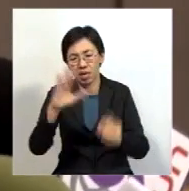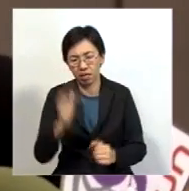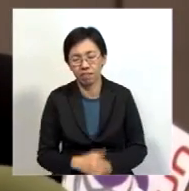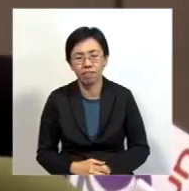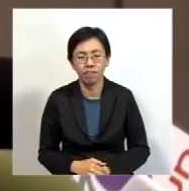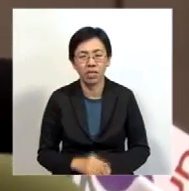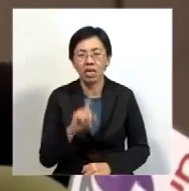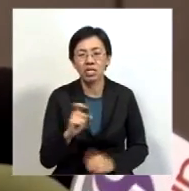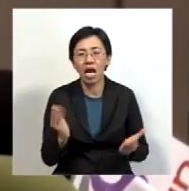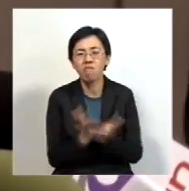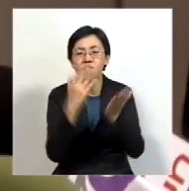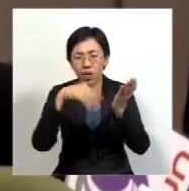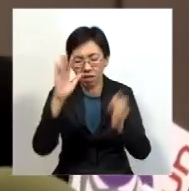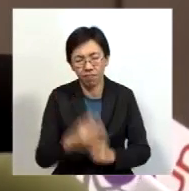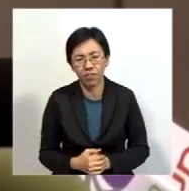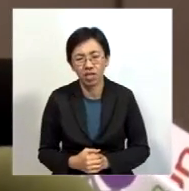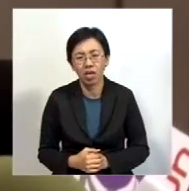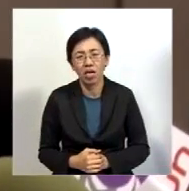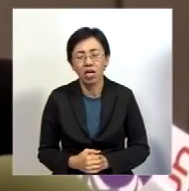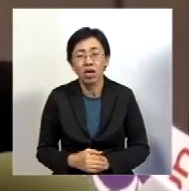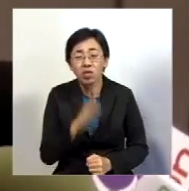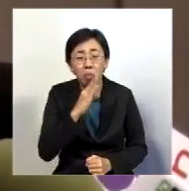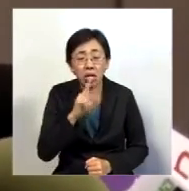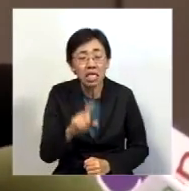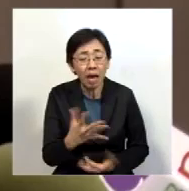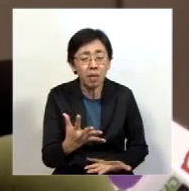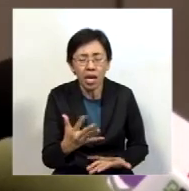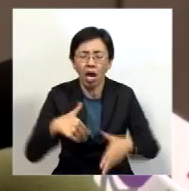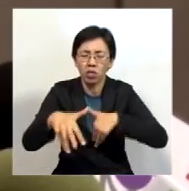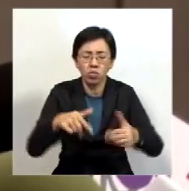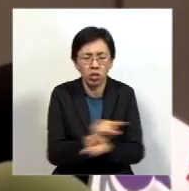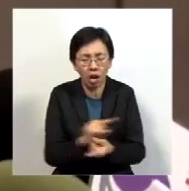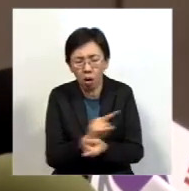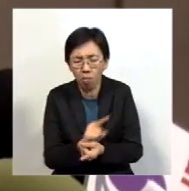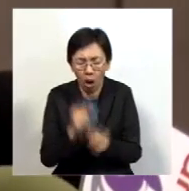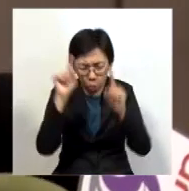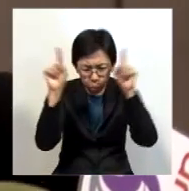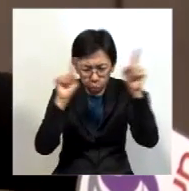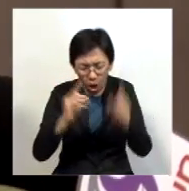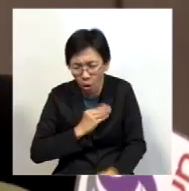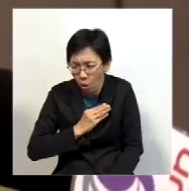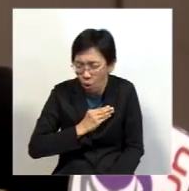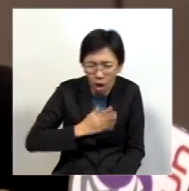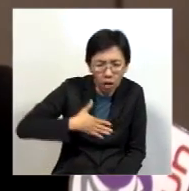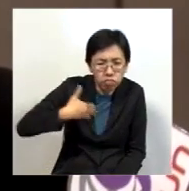อะคนอยู่ไปสังคมเราก็ไม่ปกติสุขสังคมเราก็มีแต่ความหวาดระแวง